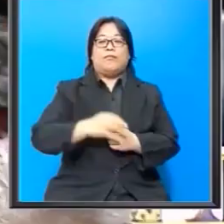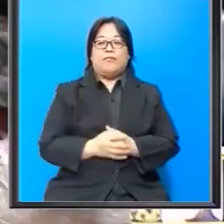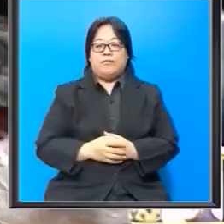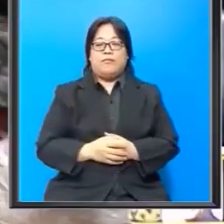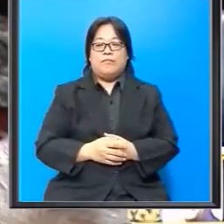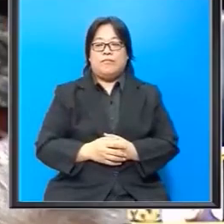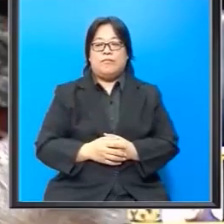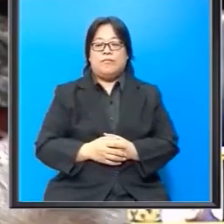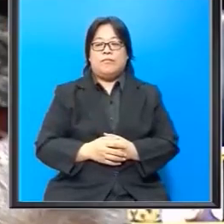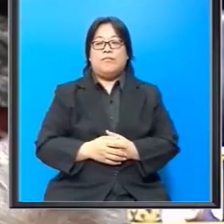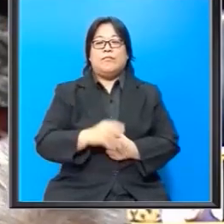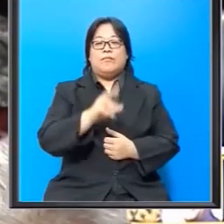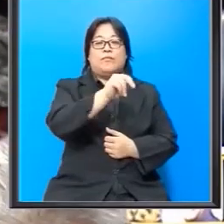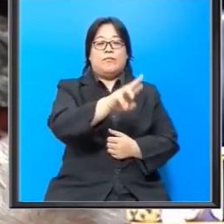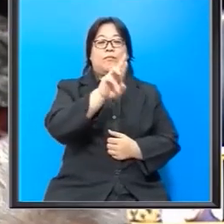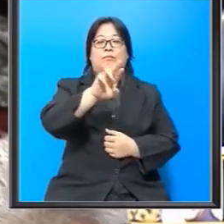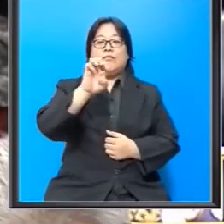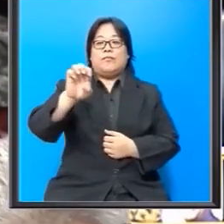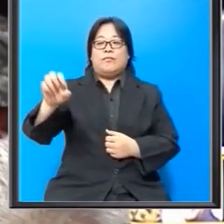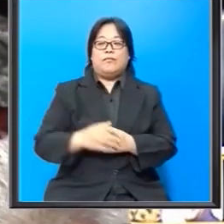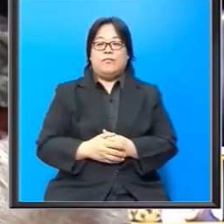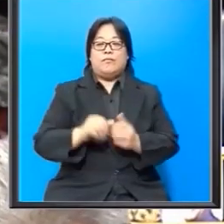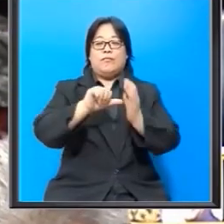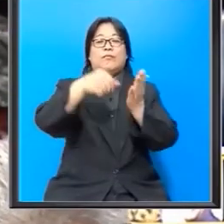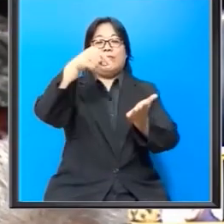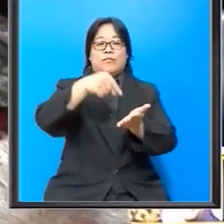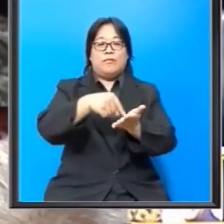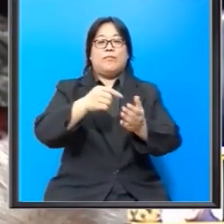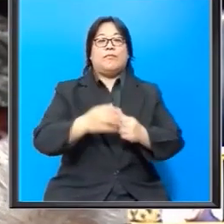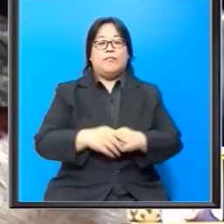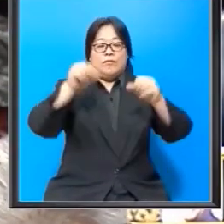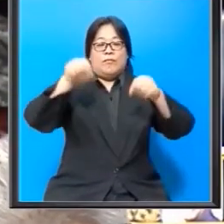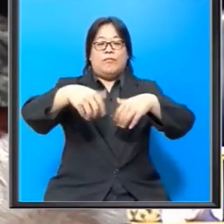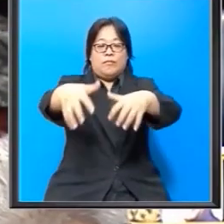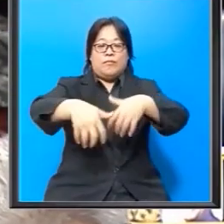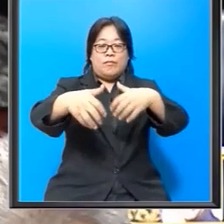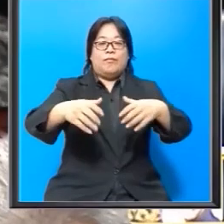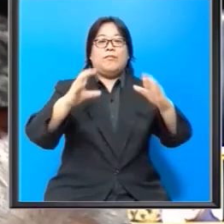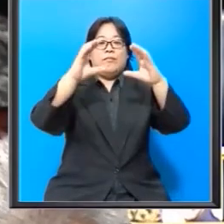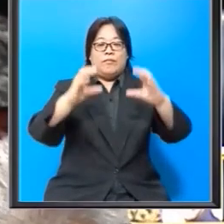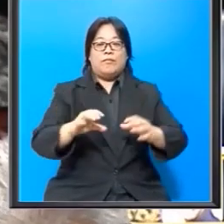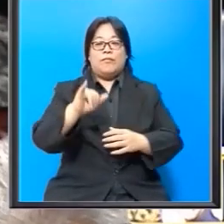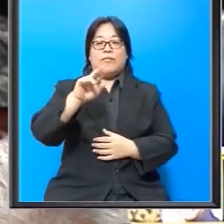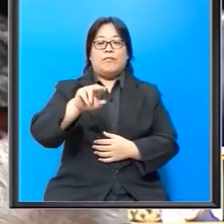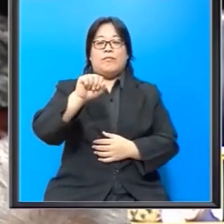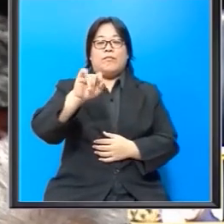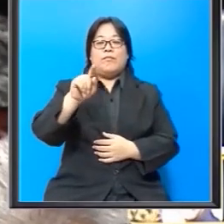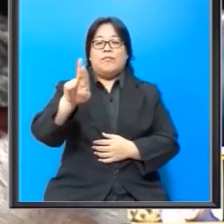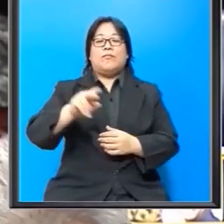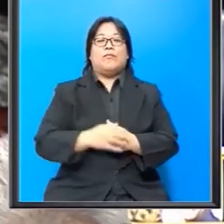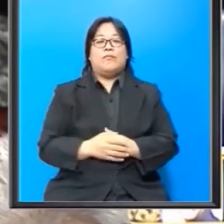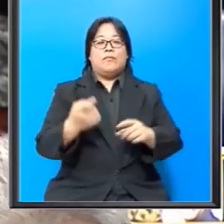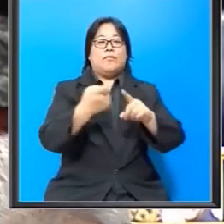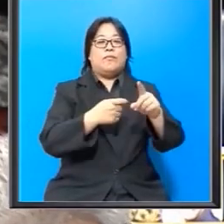pretest elemen ni9 ini body next melalui keadaan situ dicing